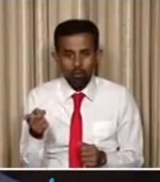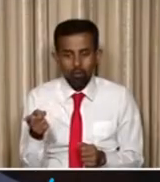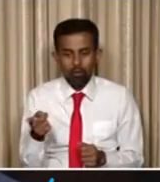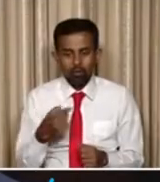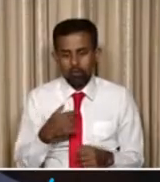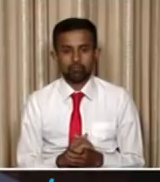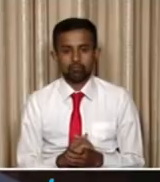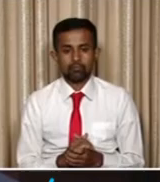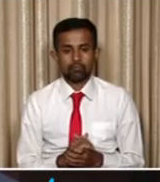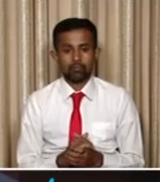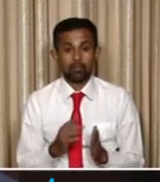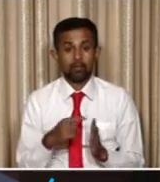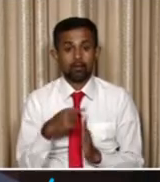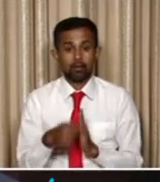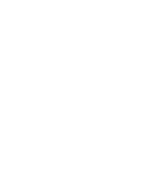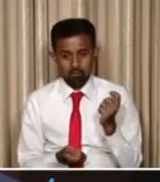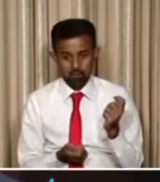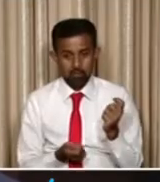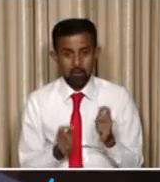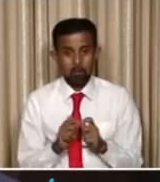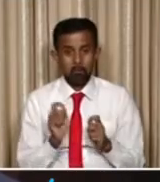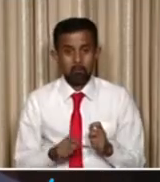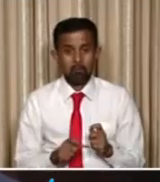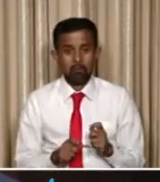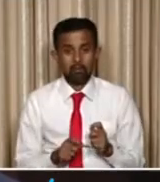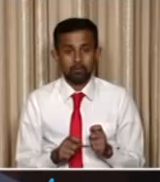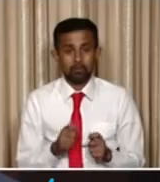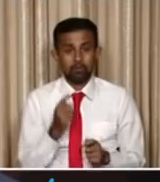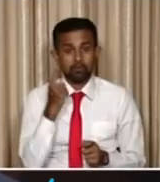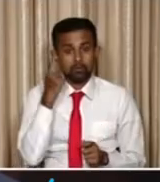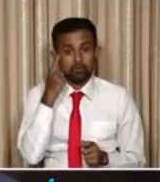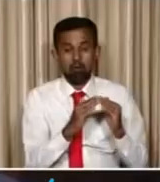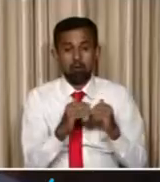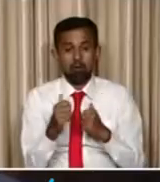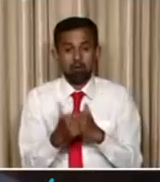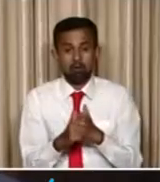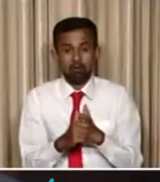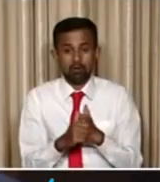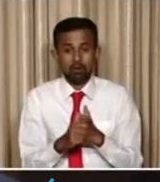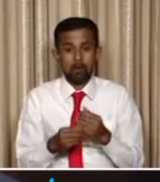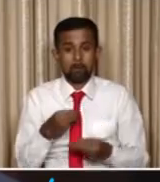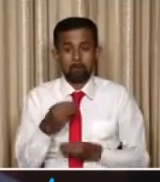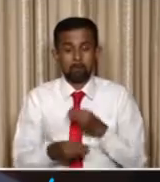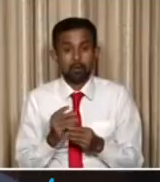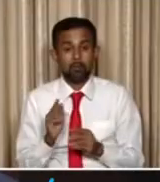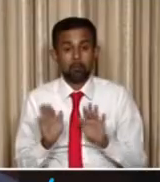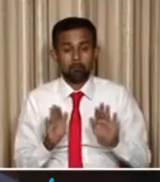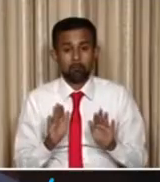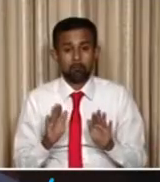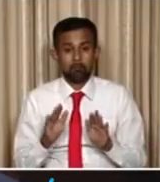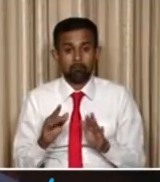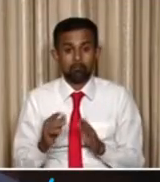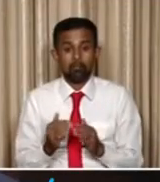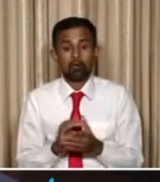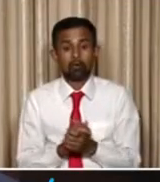මම ප්‍රශ්න කරන්න කැමතියි. ශ්‍රී ලංකා ක්‍රිකට් එකේ බ්‍රේන් සෙන්ටර් එකක් හදන වැඩසටහනට බිස්නස් මැනේජ්මන්ට් ස්කූල් ඔෆ් කොලඹෝ